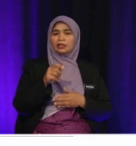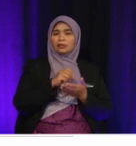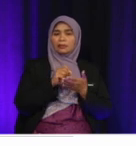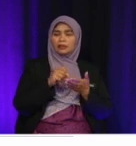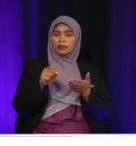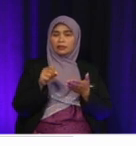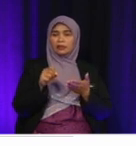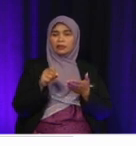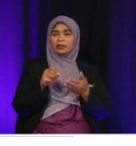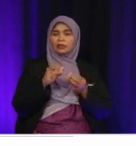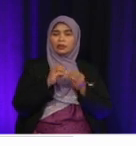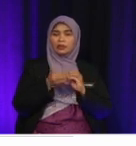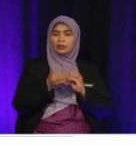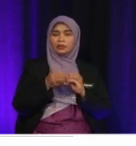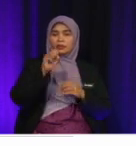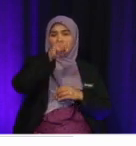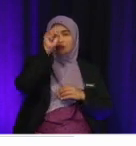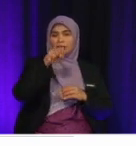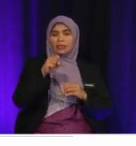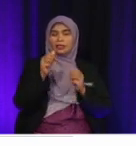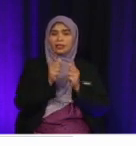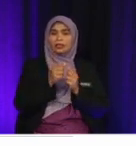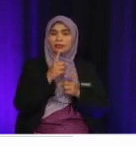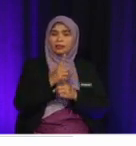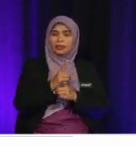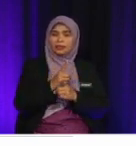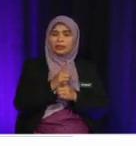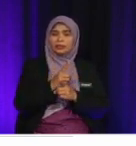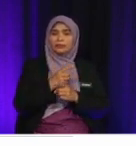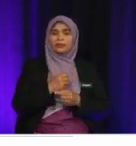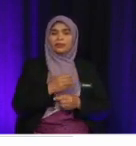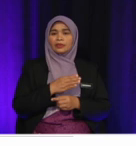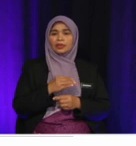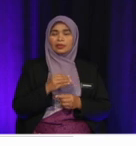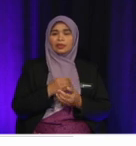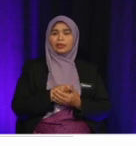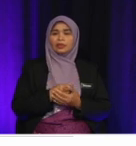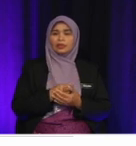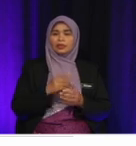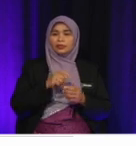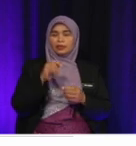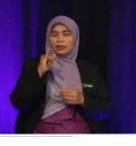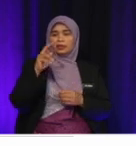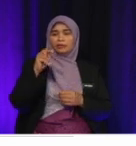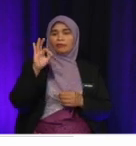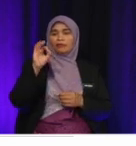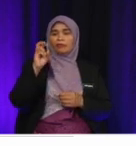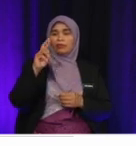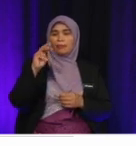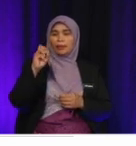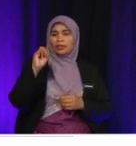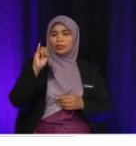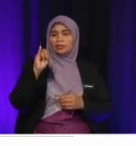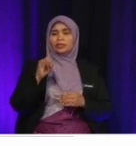menulis nombor soalan dengan betul kemudian tuliskan ini dia punya informasi tentang soalan info awal